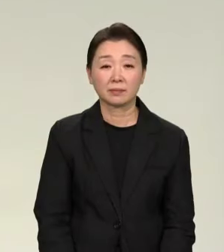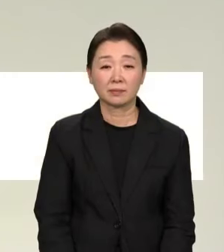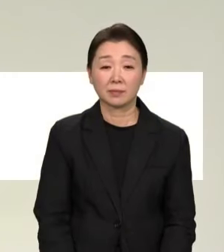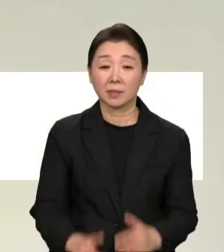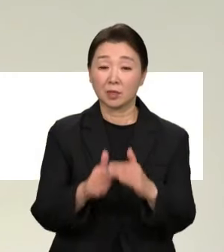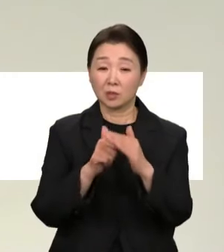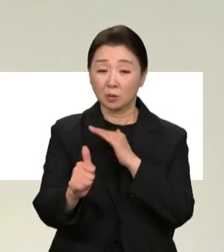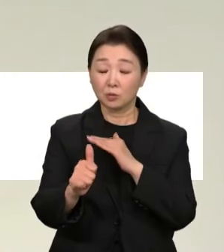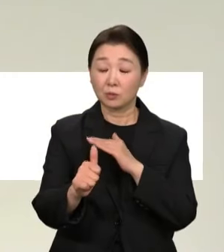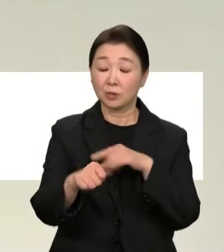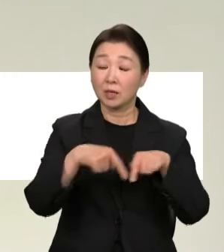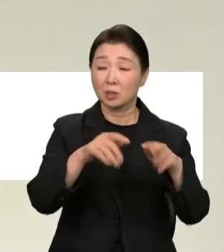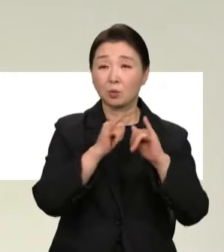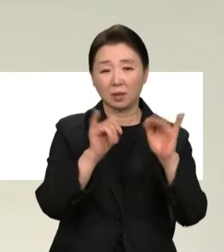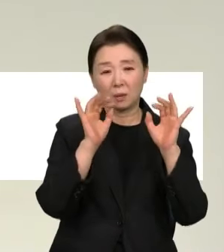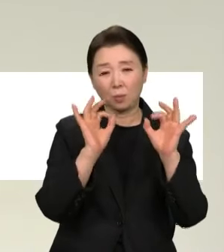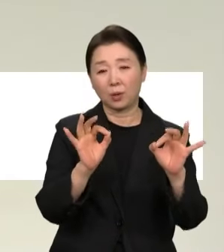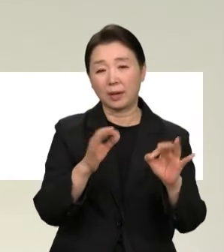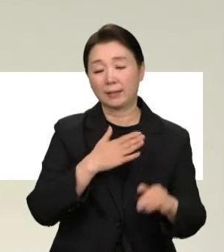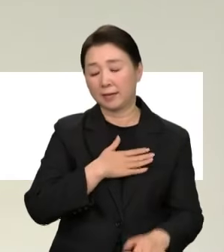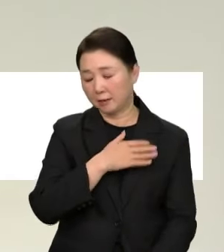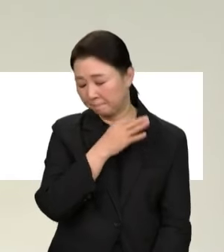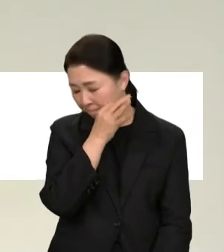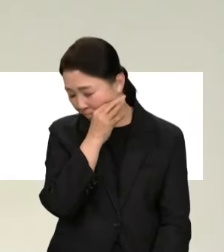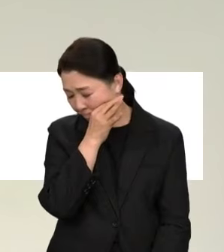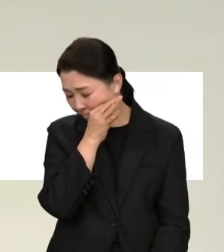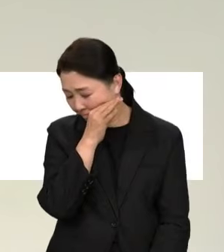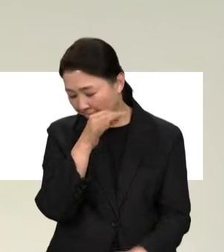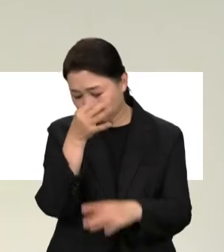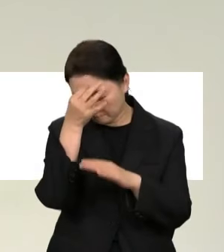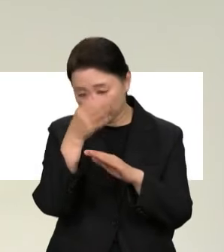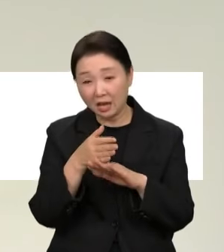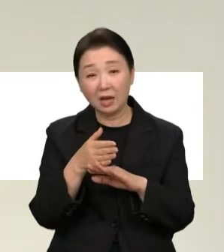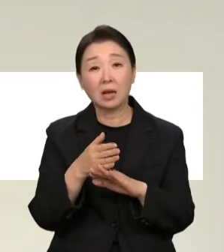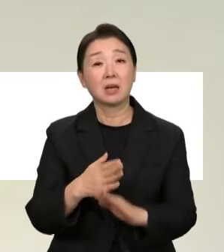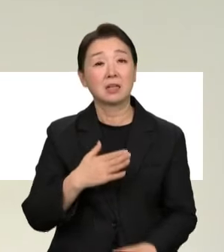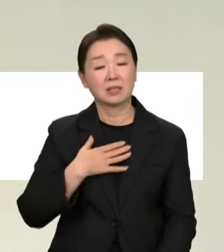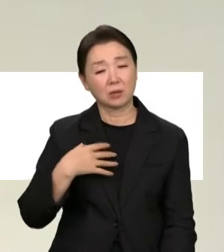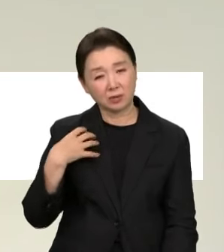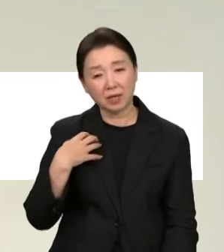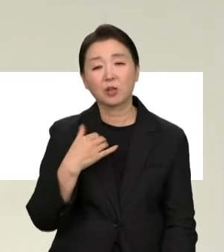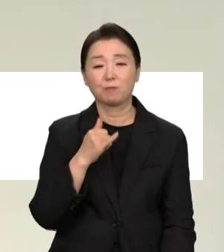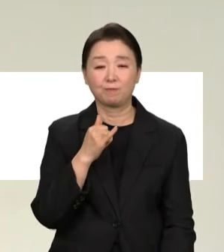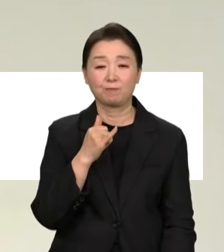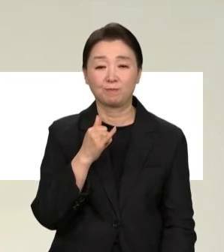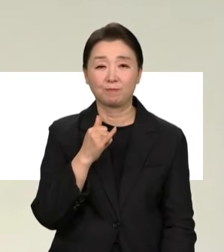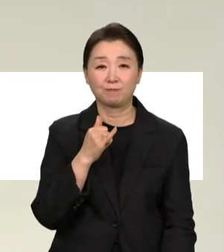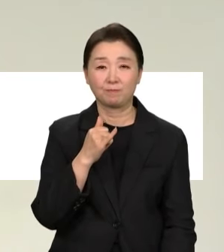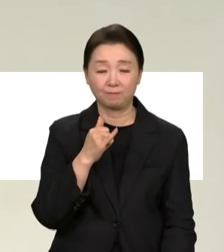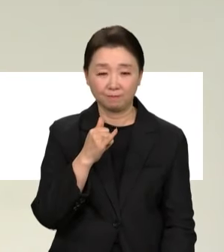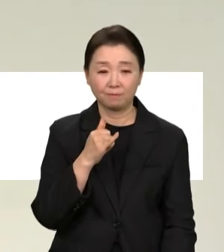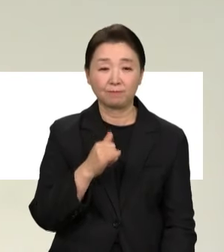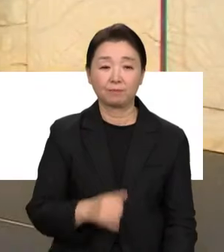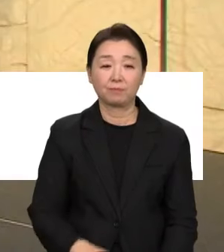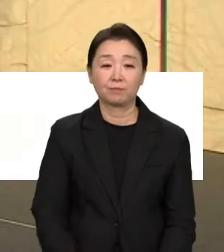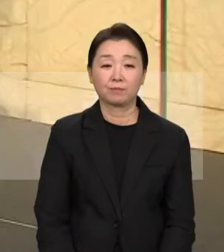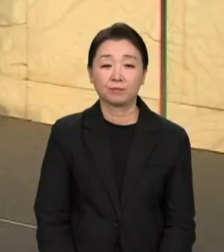선수들과 지도자들 보기가 사실 부끄럽고 미안했습니다. 저도 책임이 있다면 책임이 있다라고 할 수가